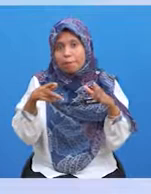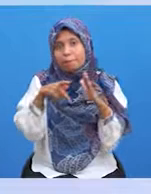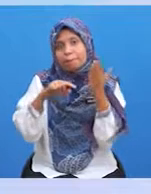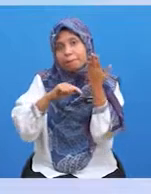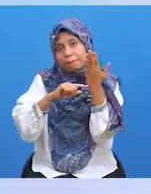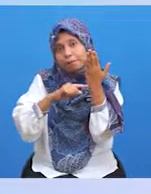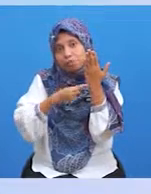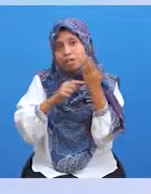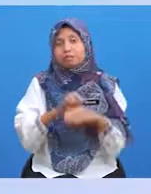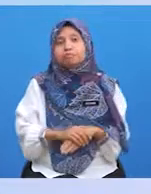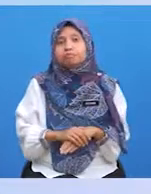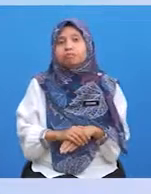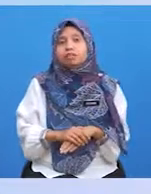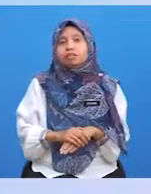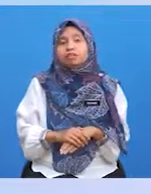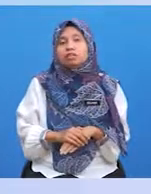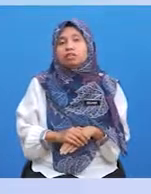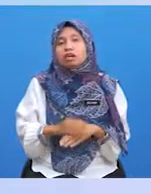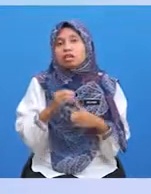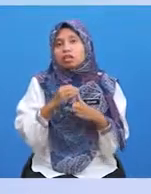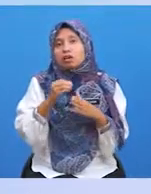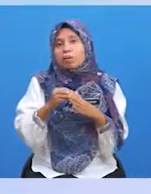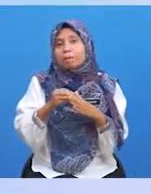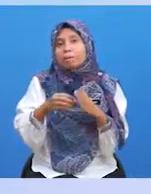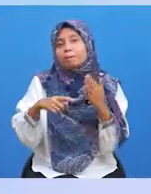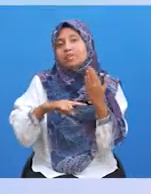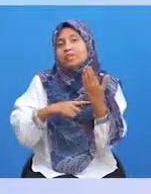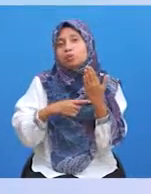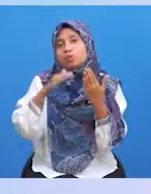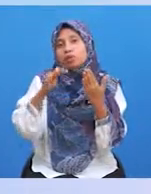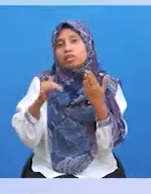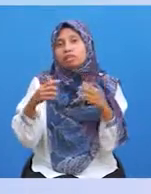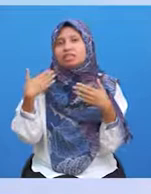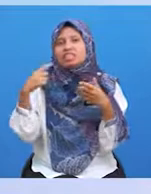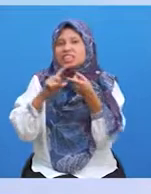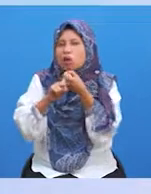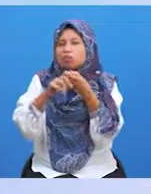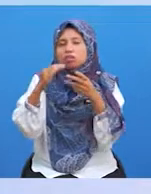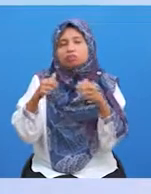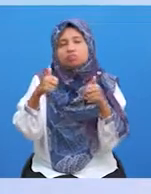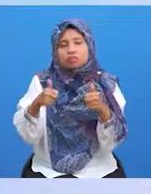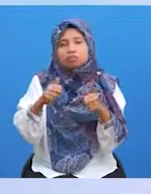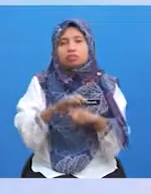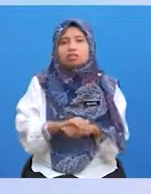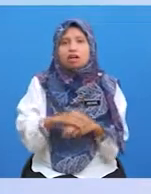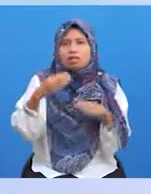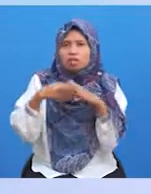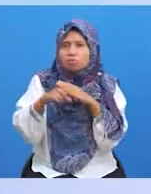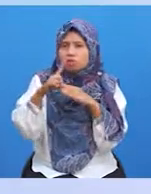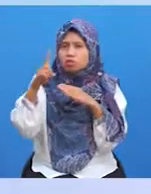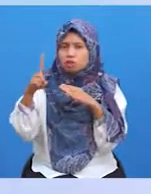pendahuluan cemerlang atau pendahuluan yang mempunyai tautan yang mantap. Dalam